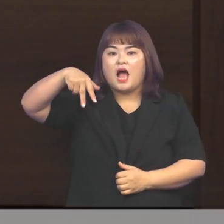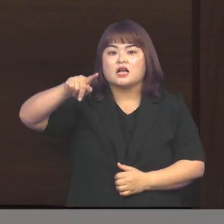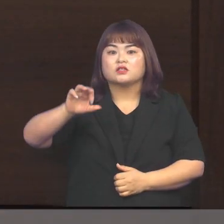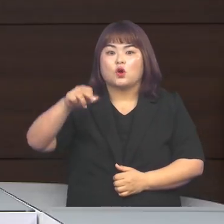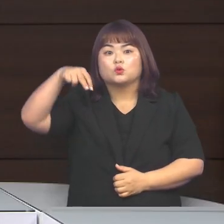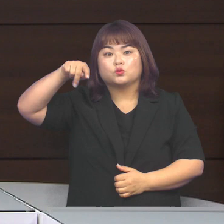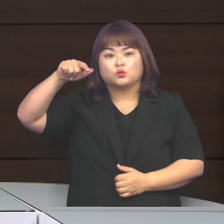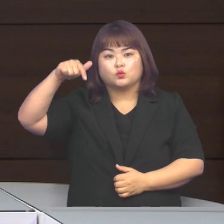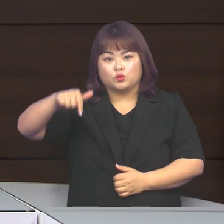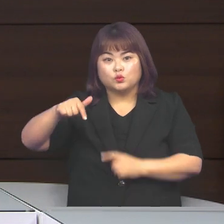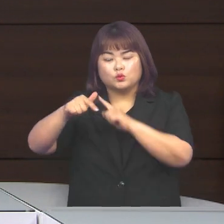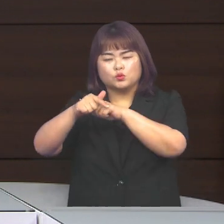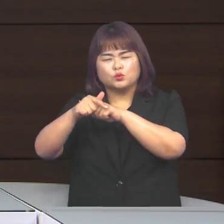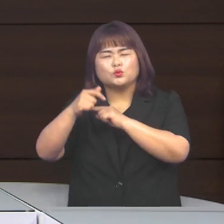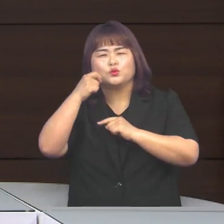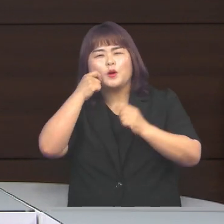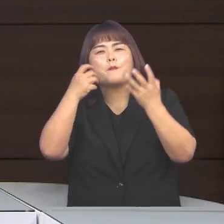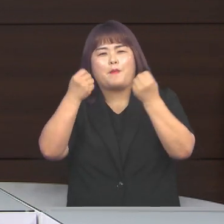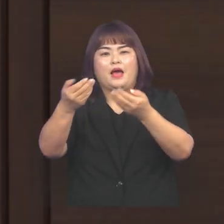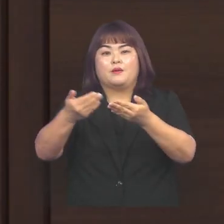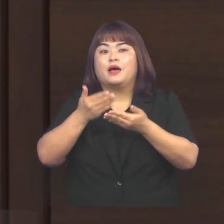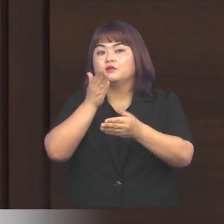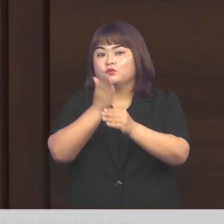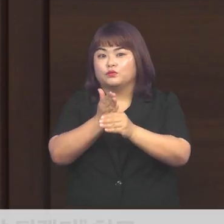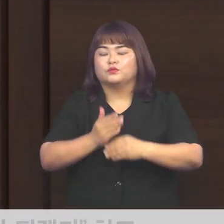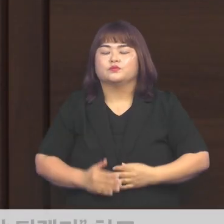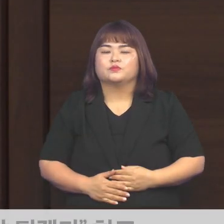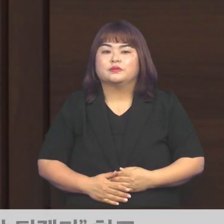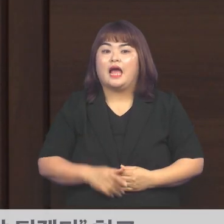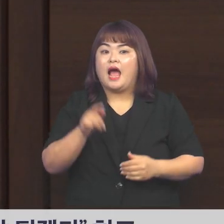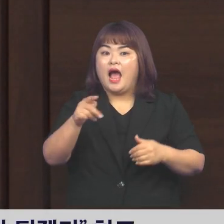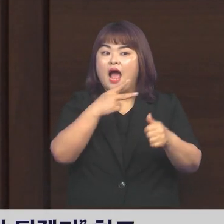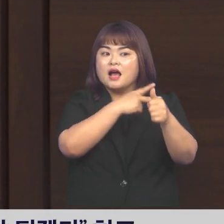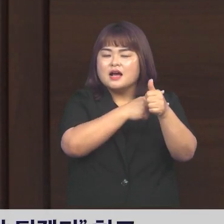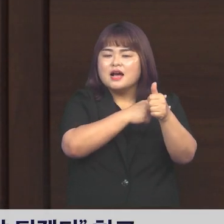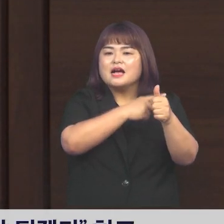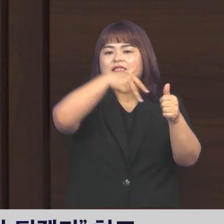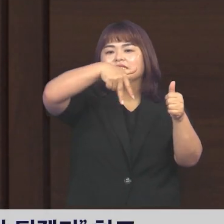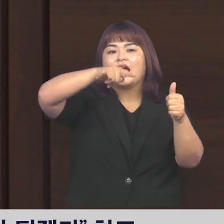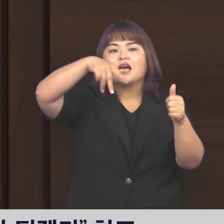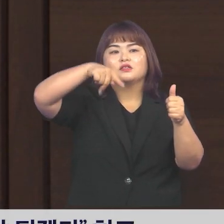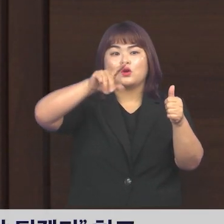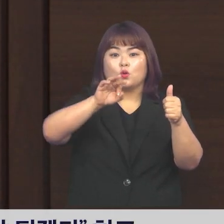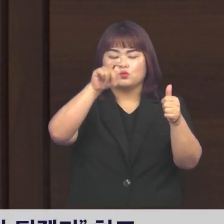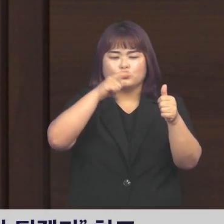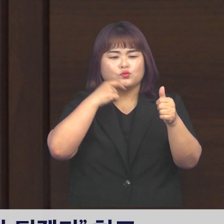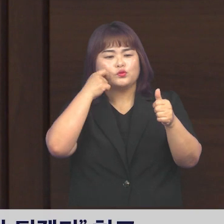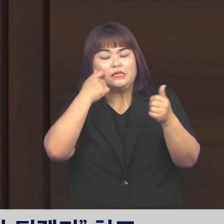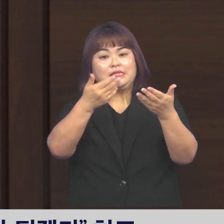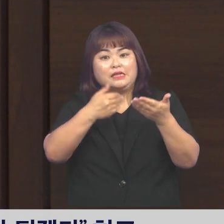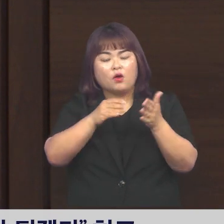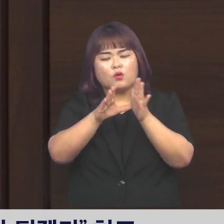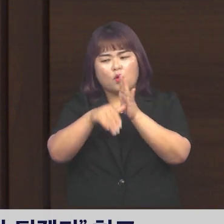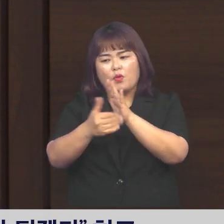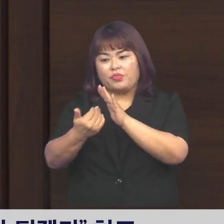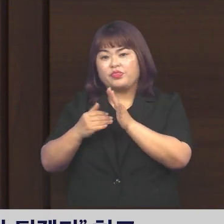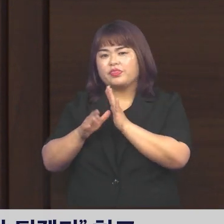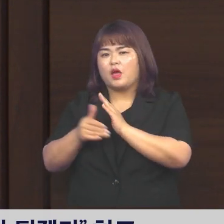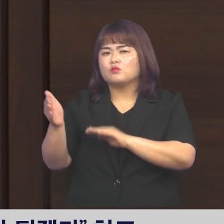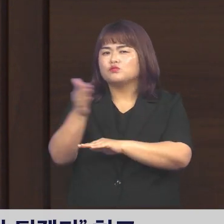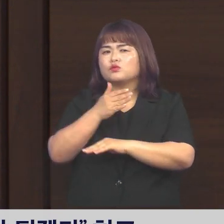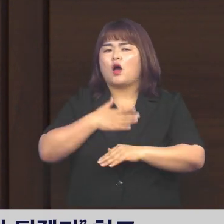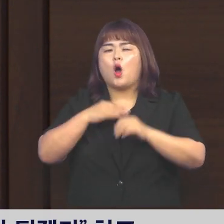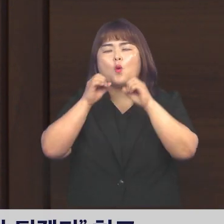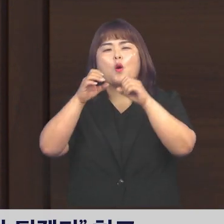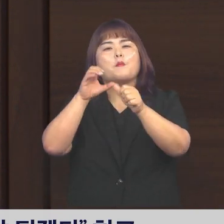맡아 대중들의 큰 사랑을 받은 배우입니다. 닥터 차정숙 드라마가 잘 되기 전부터 용인의 홍보대사가